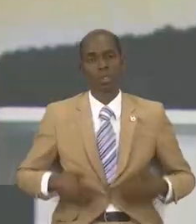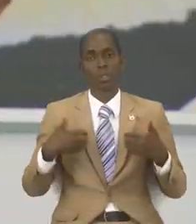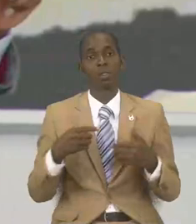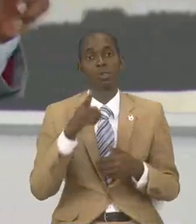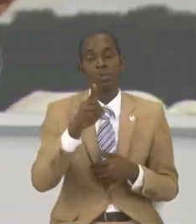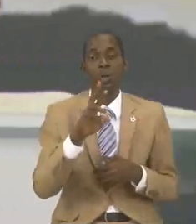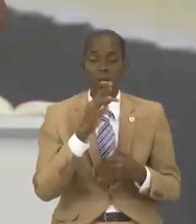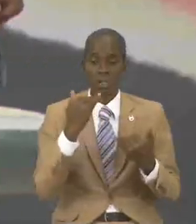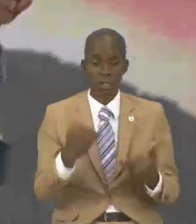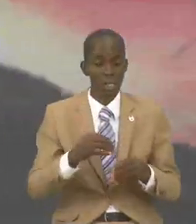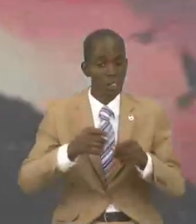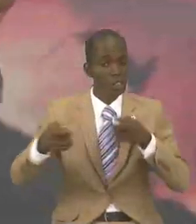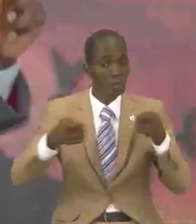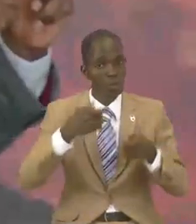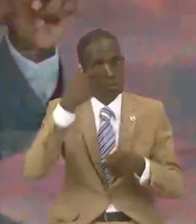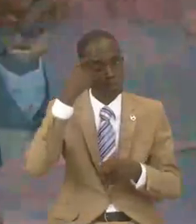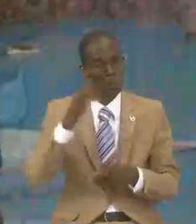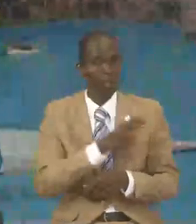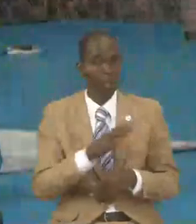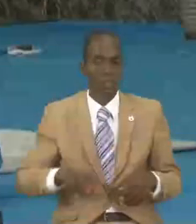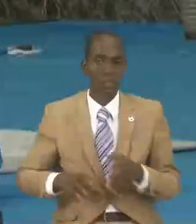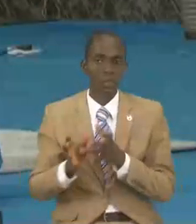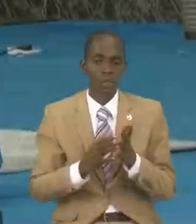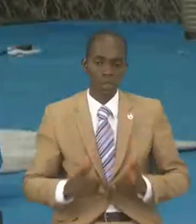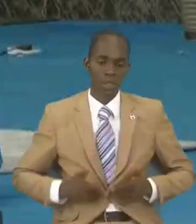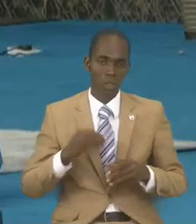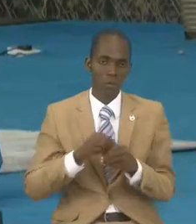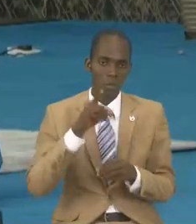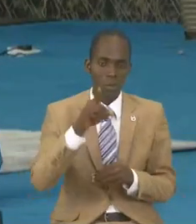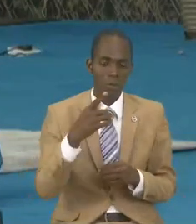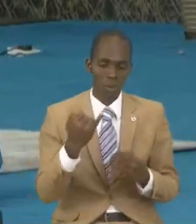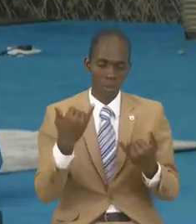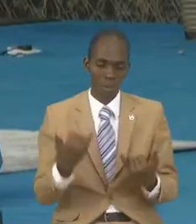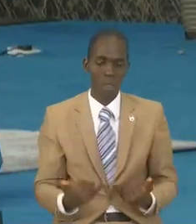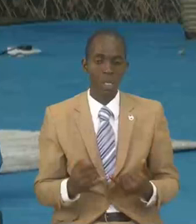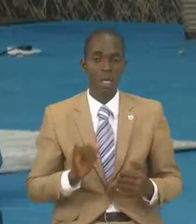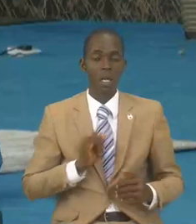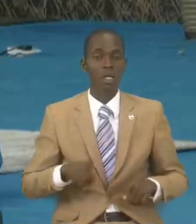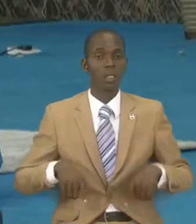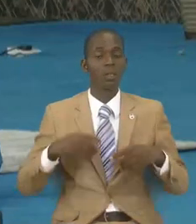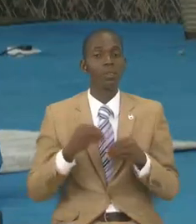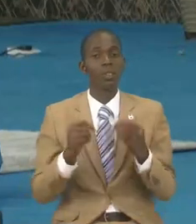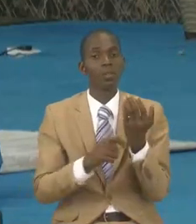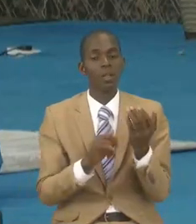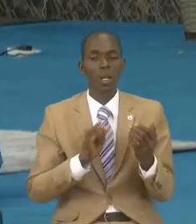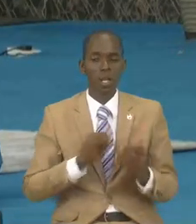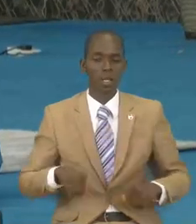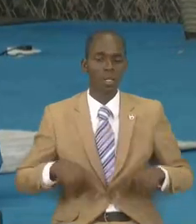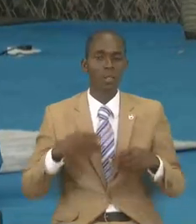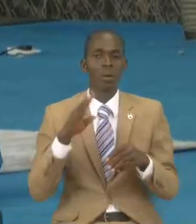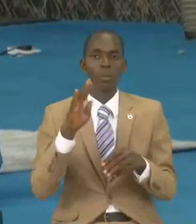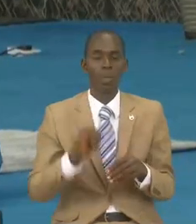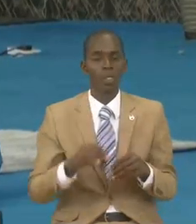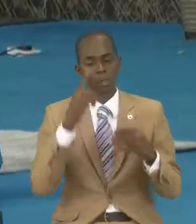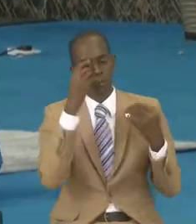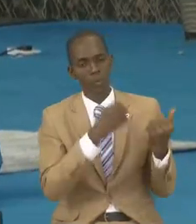Christ vit en toi. Et la vie que je mène maintenant, dans la chair, je vis par la foi au Fils